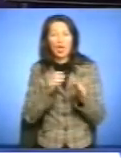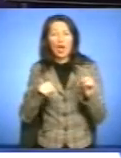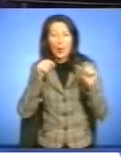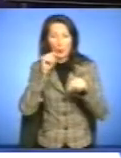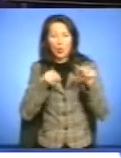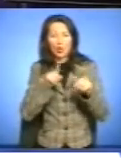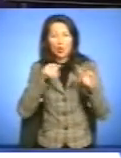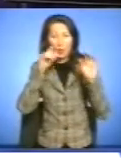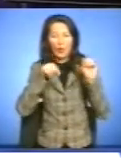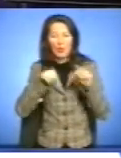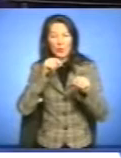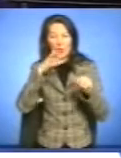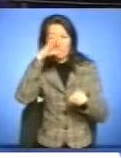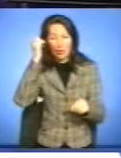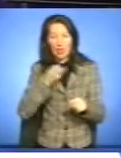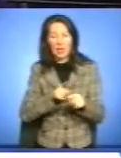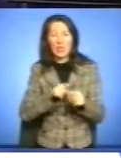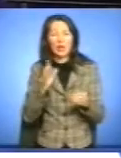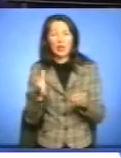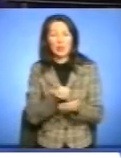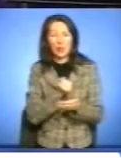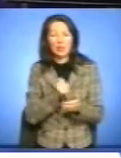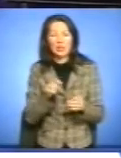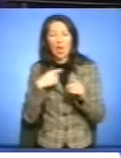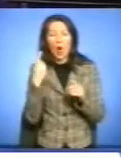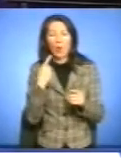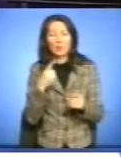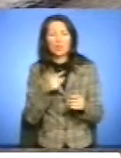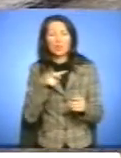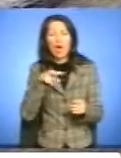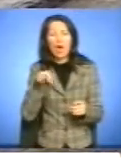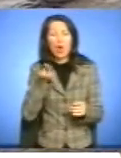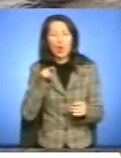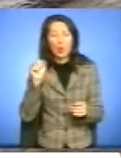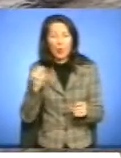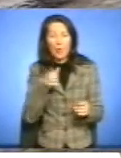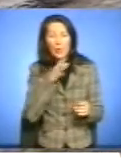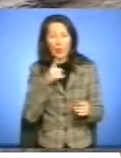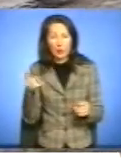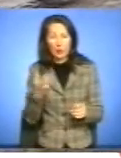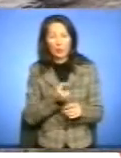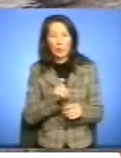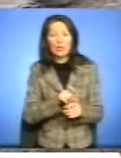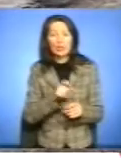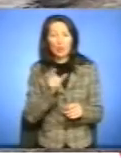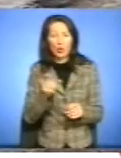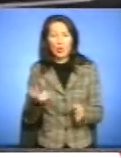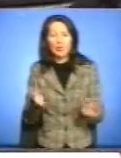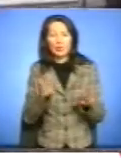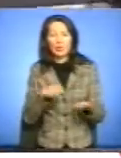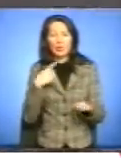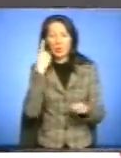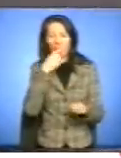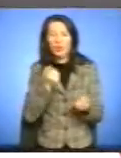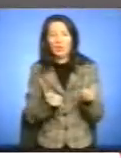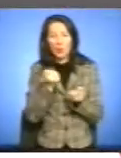Як впоралася область із льодовиковим періодом – далі у сюжеті. Більшість тернополян залишили власний транспорт вдома, тому